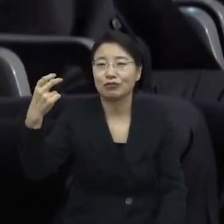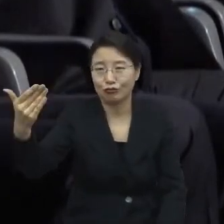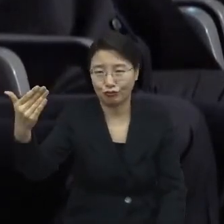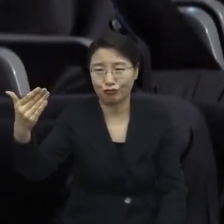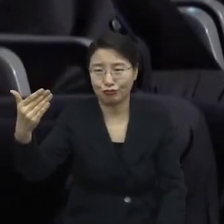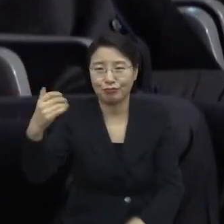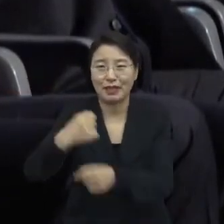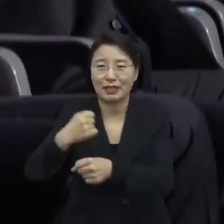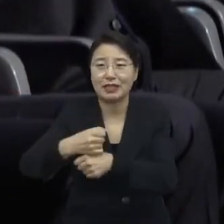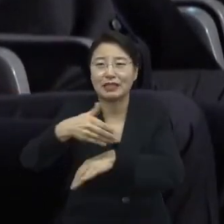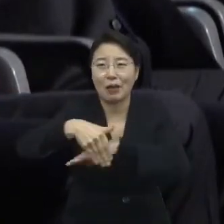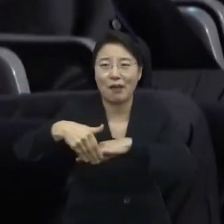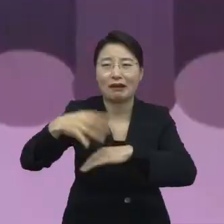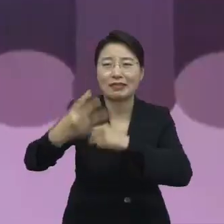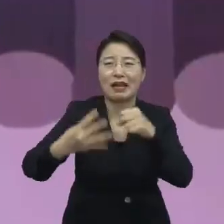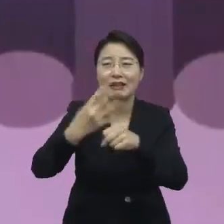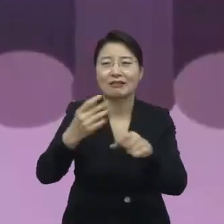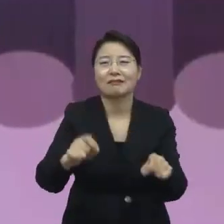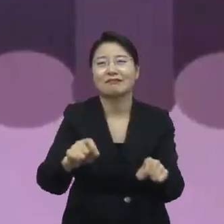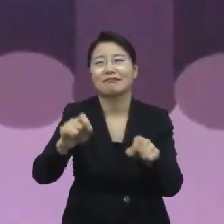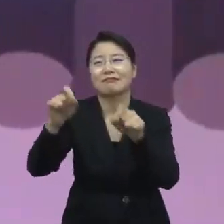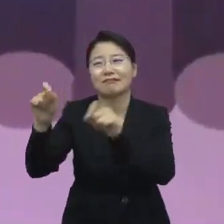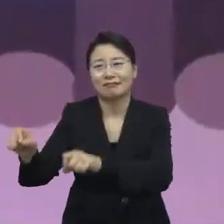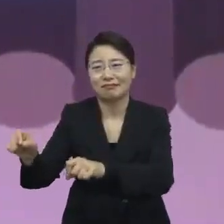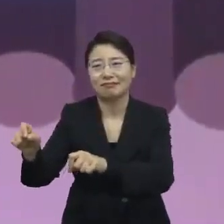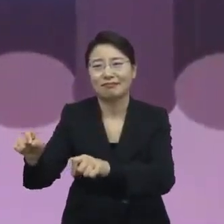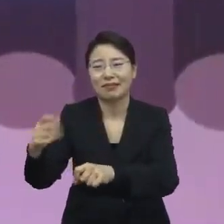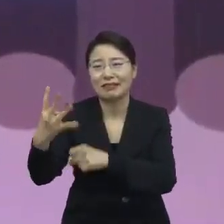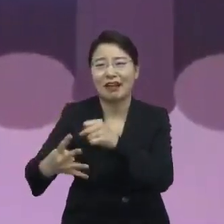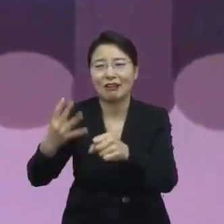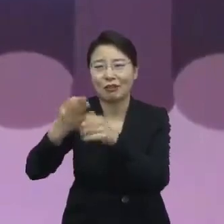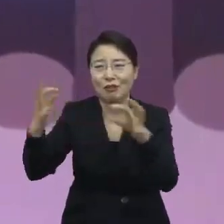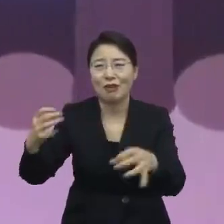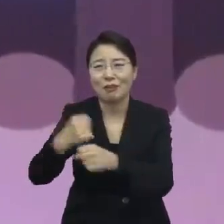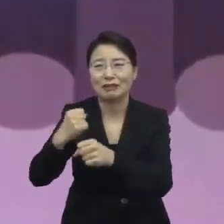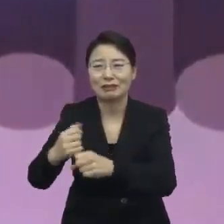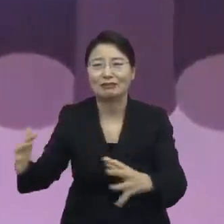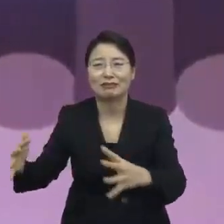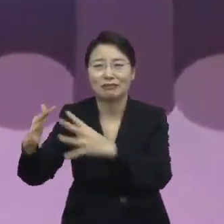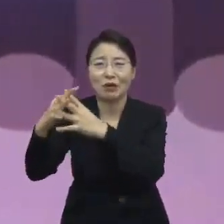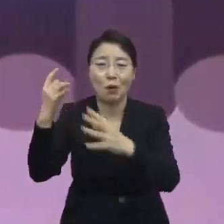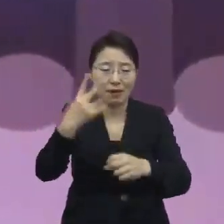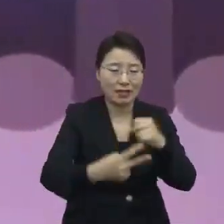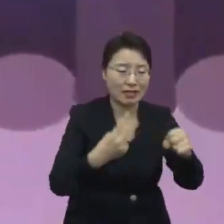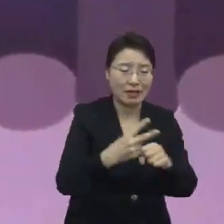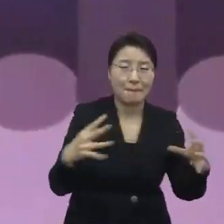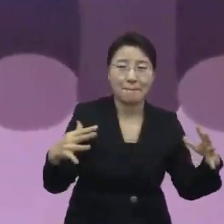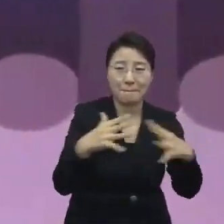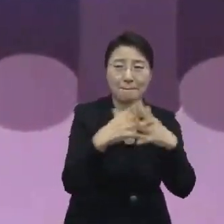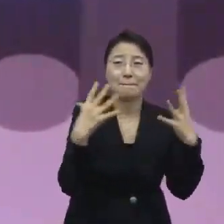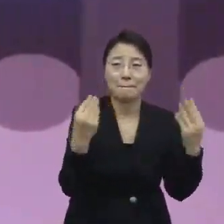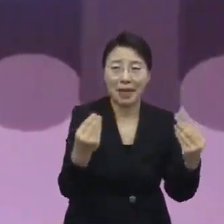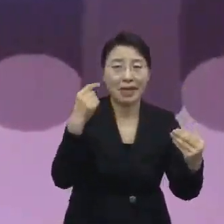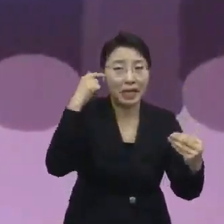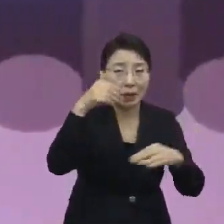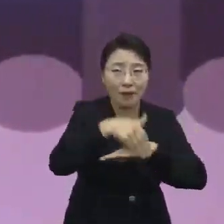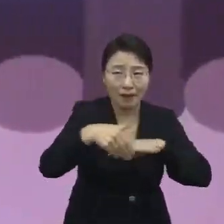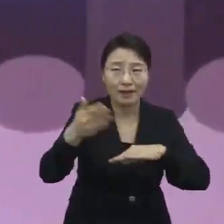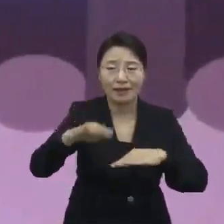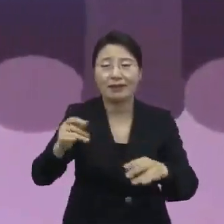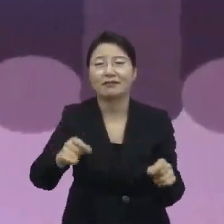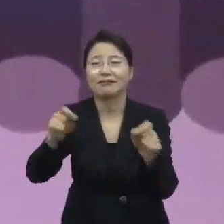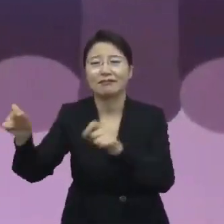4년이나 늦어지고 또 4년이나 공사기간이 늘어났습니다. 2년에 4년으로 늘어났습니다. 정말 물론 이제